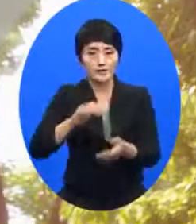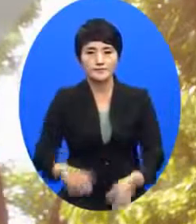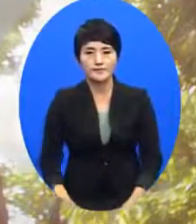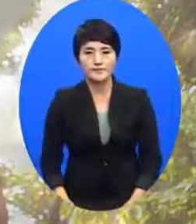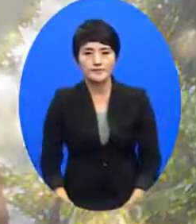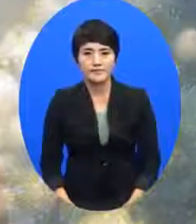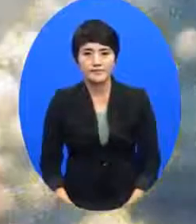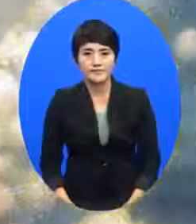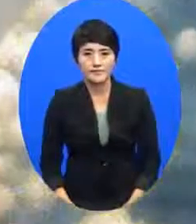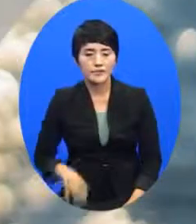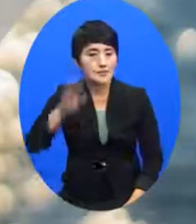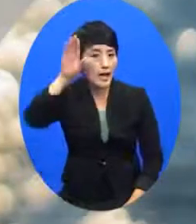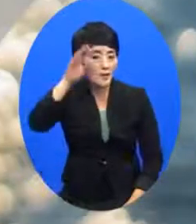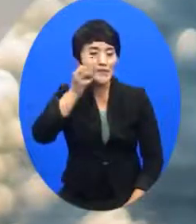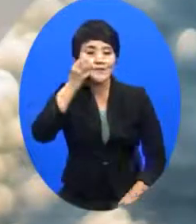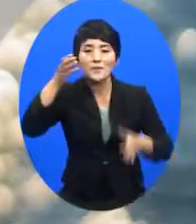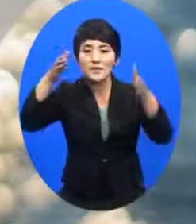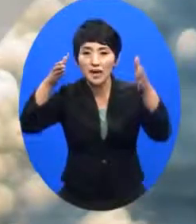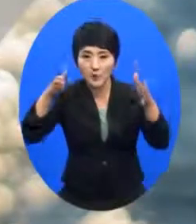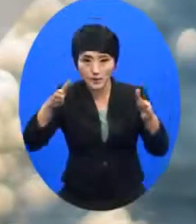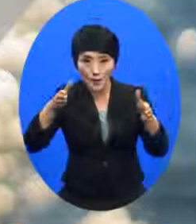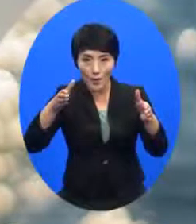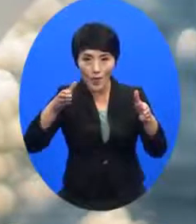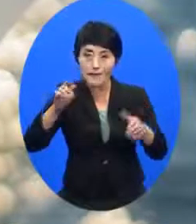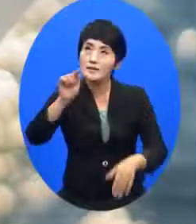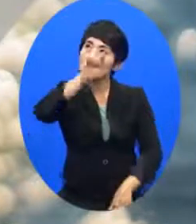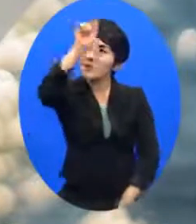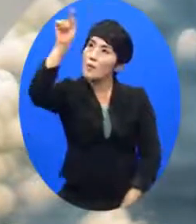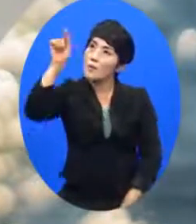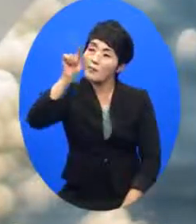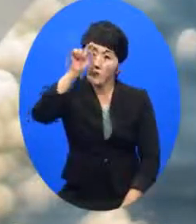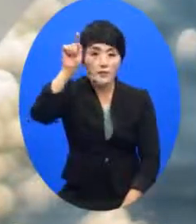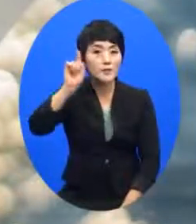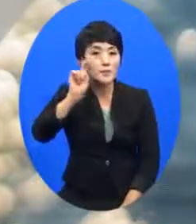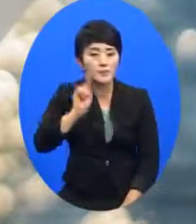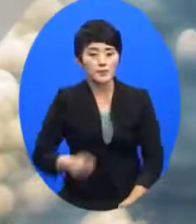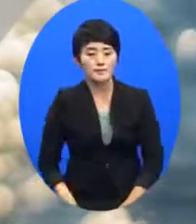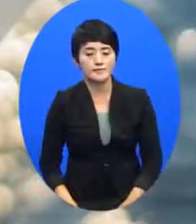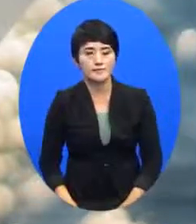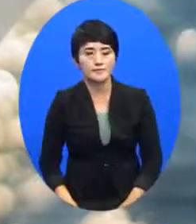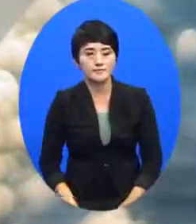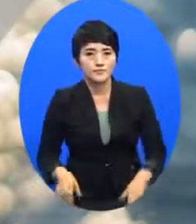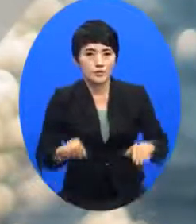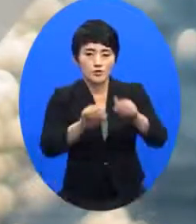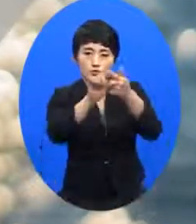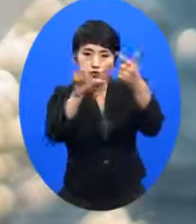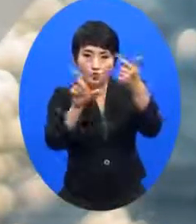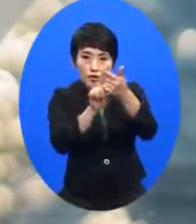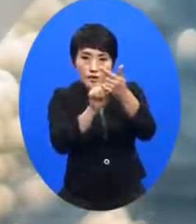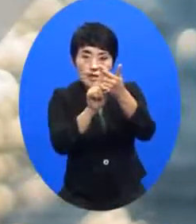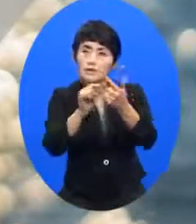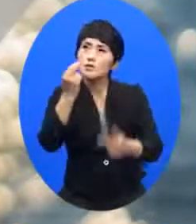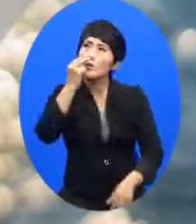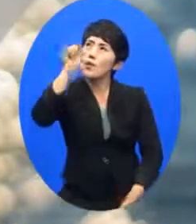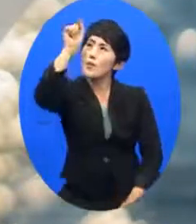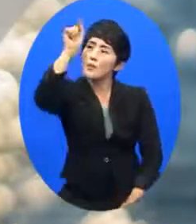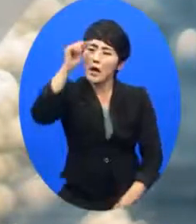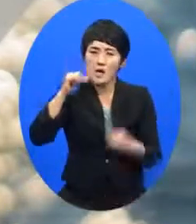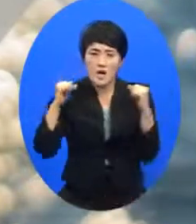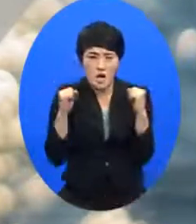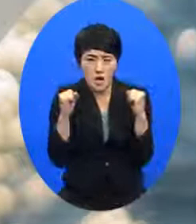적었습니다 다음은 앞으로 3개월 동안의 기압계 전망입니다 6월에는 이동성 고기압과 상층 1개